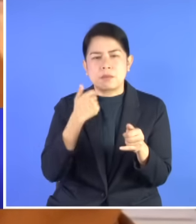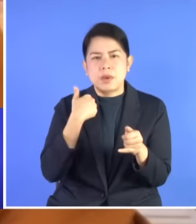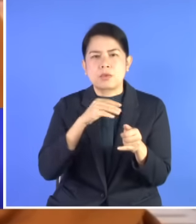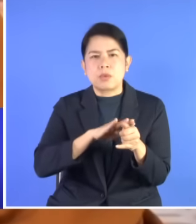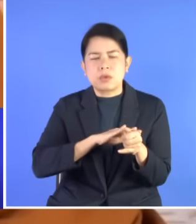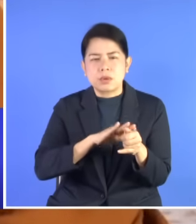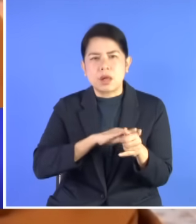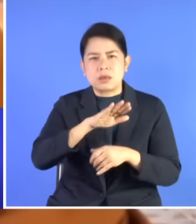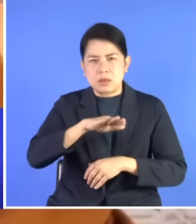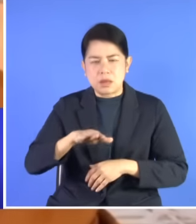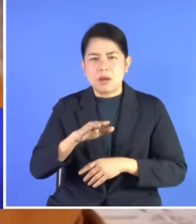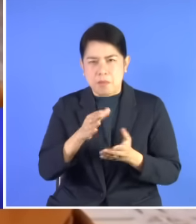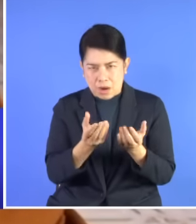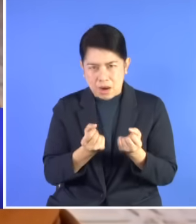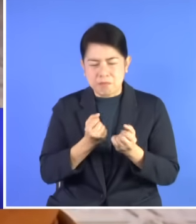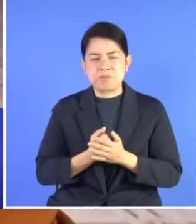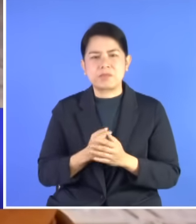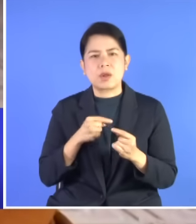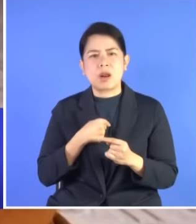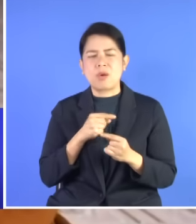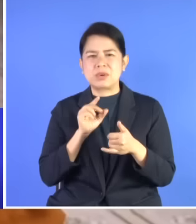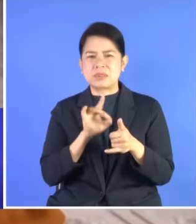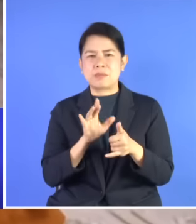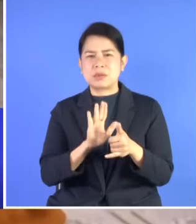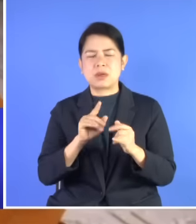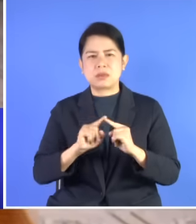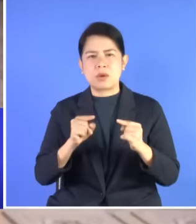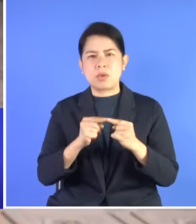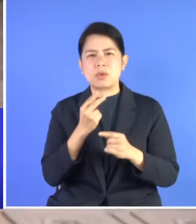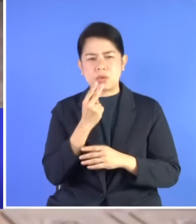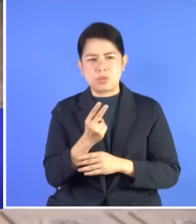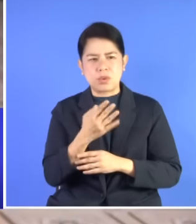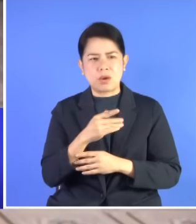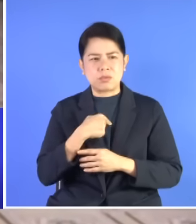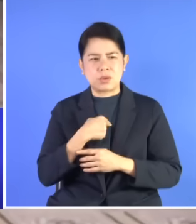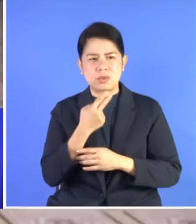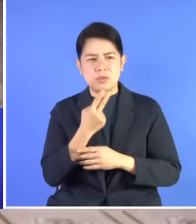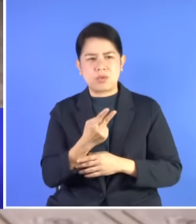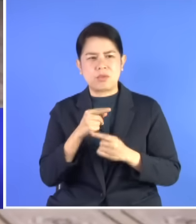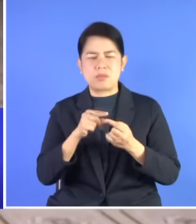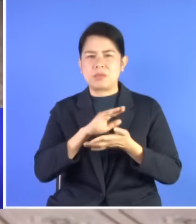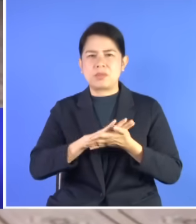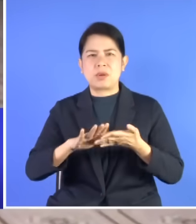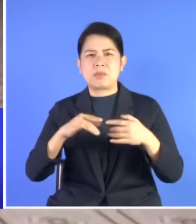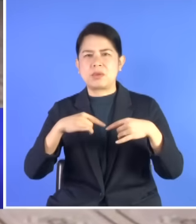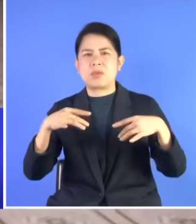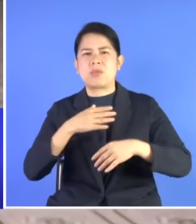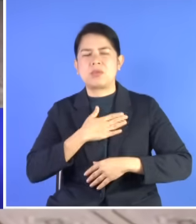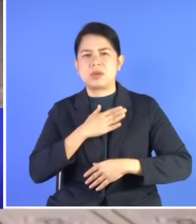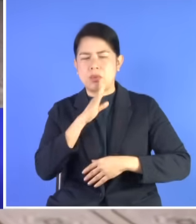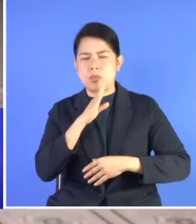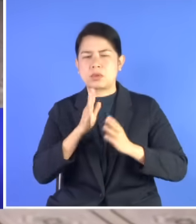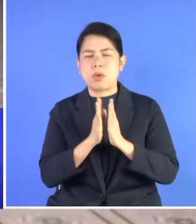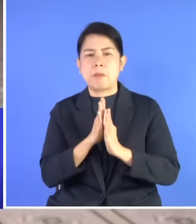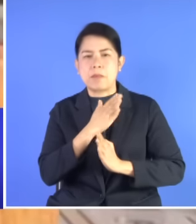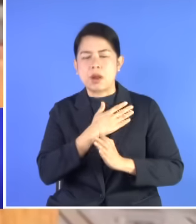ว่าความไม่อะไรความ ความเหมาะสมอะ ครับ มันไม่เหมาะสมที่เราจะดูแล